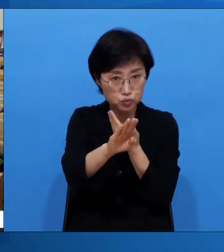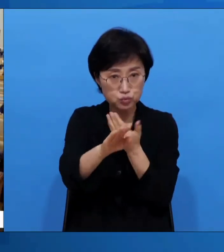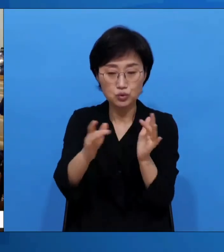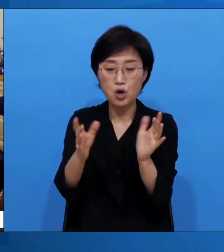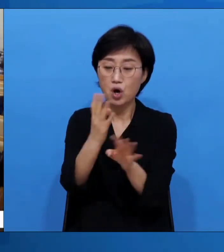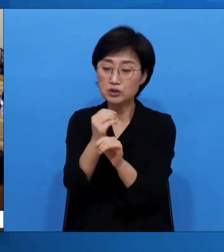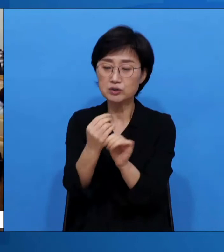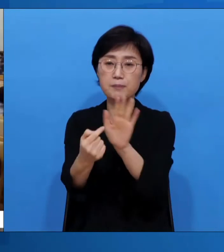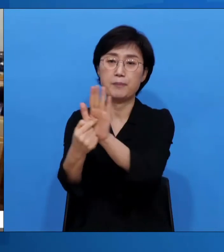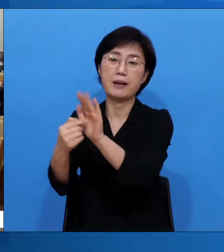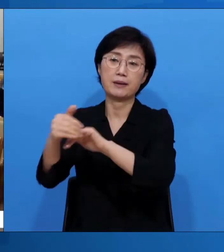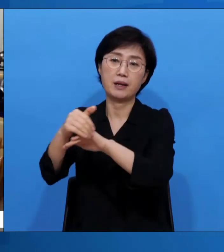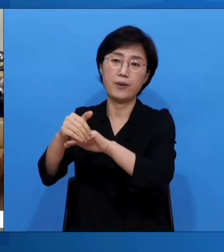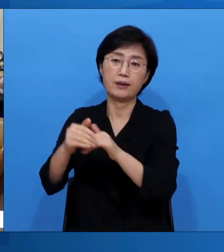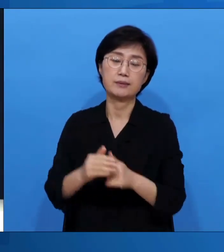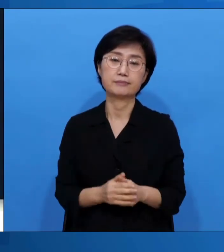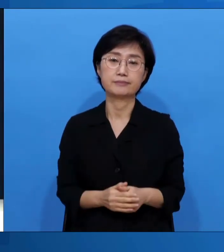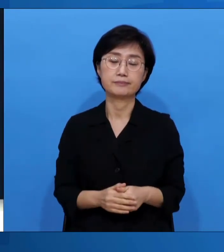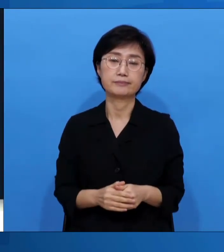통해 공지됩니다.